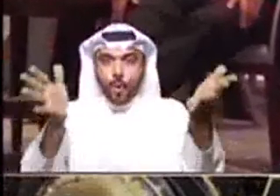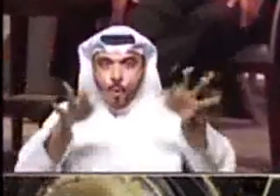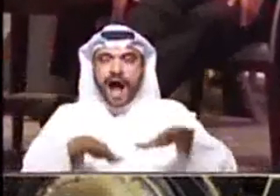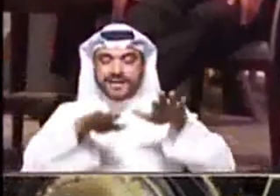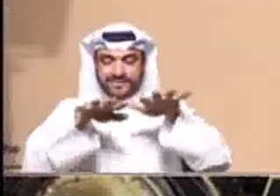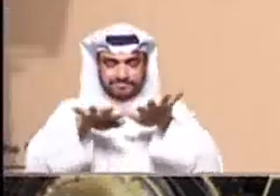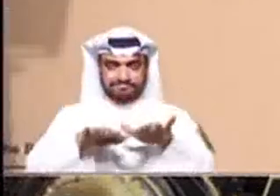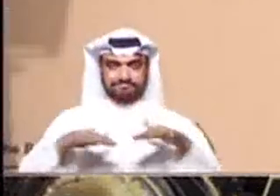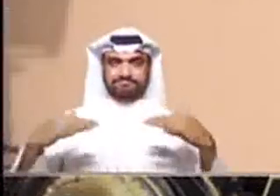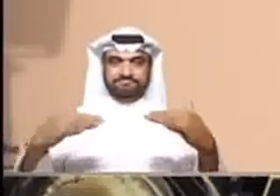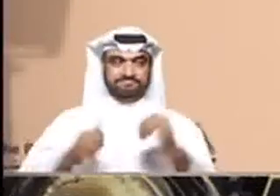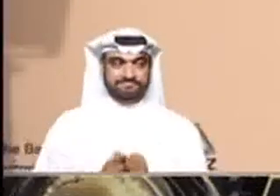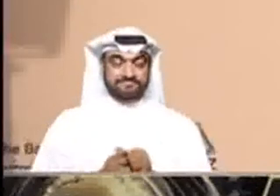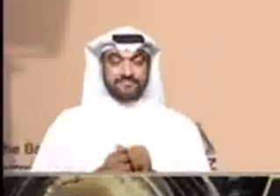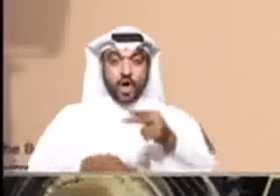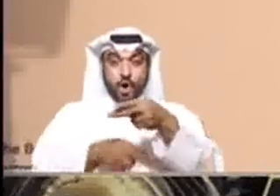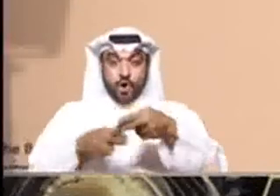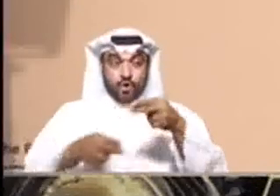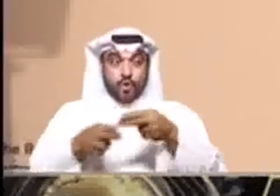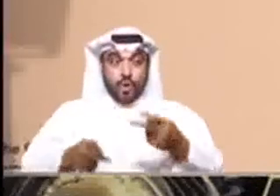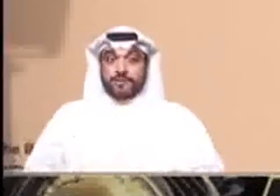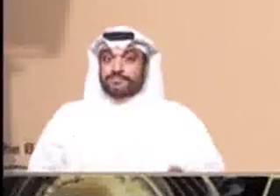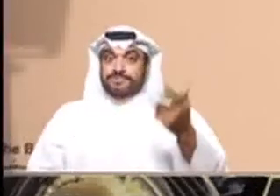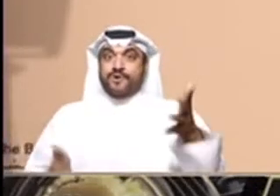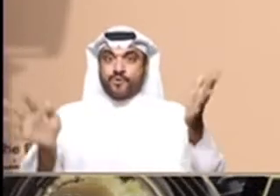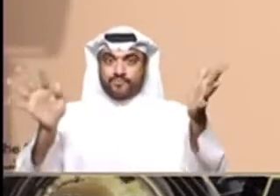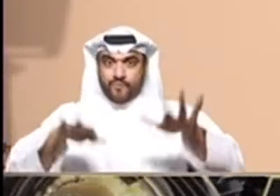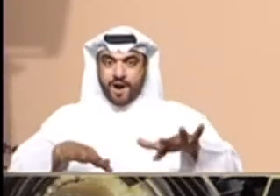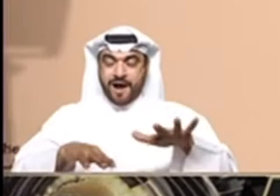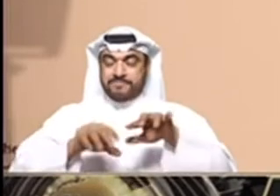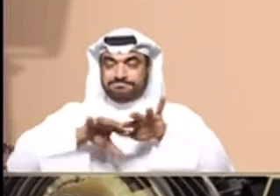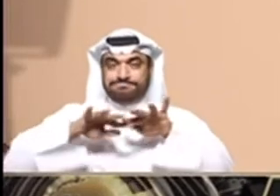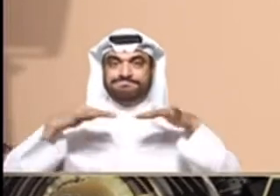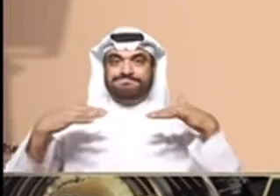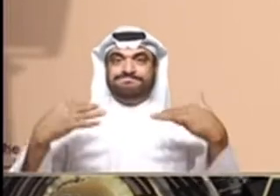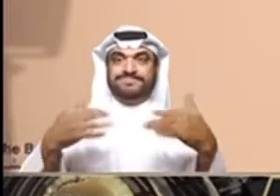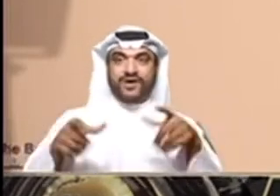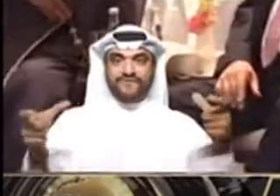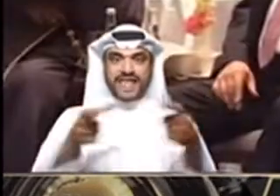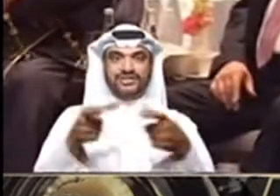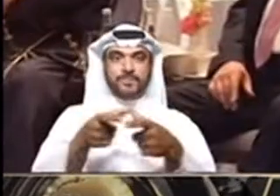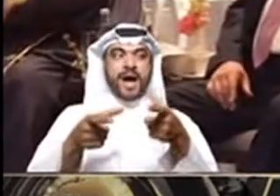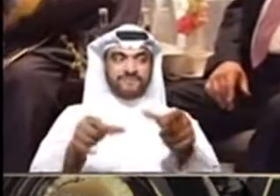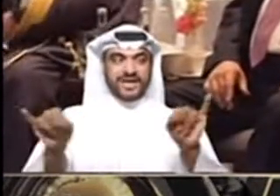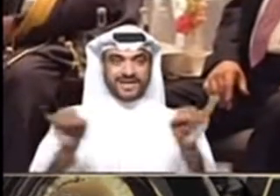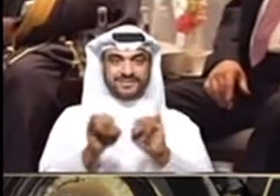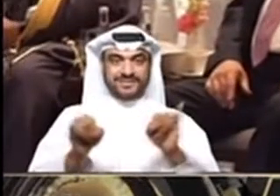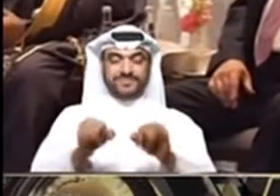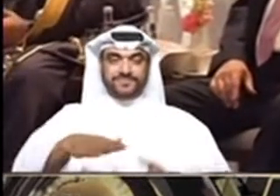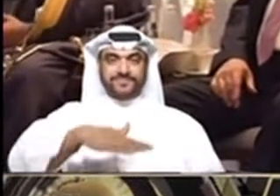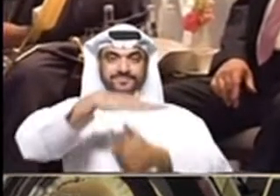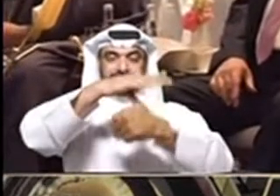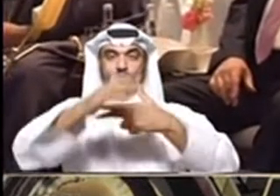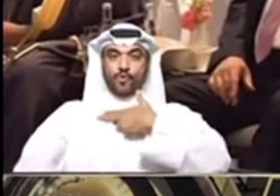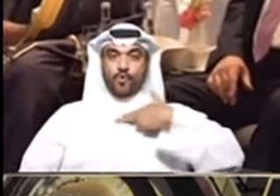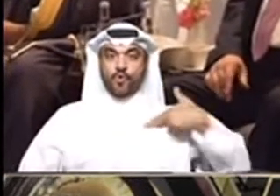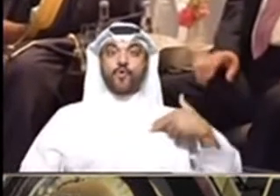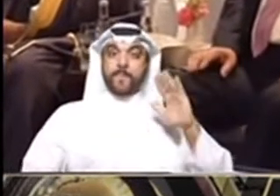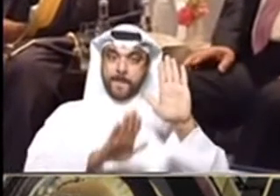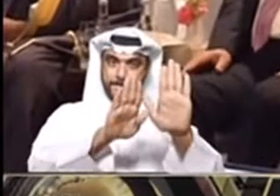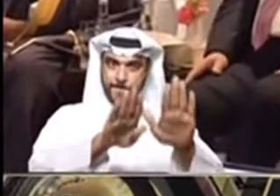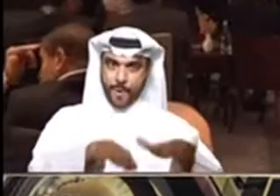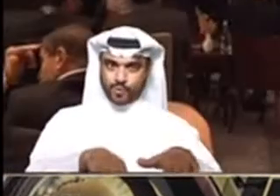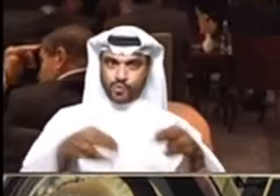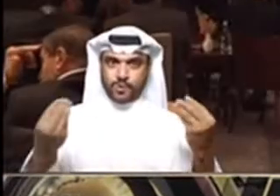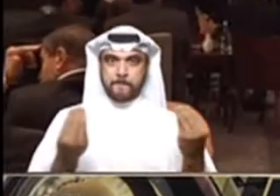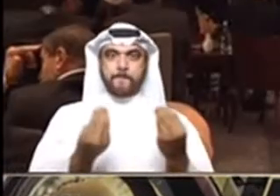الملتقى. حضور كويتي رفيع تشهده أروقة الملتقى يتمثل في سمو الشيخ جابر المبارك الحمد